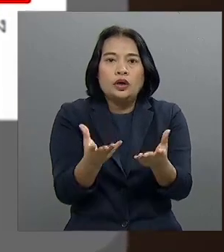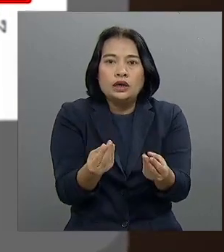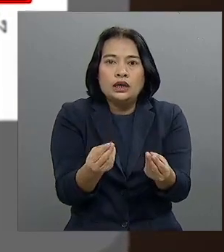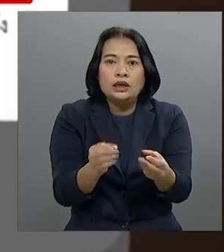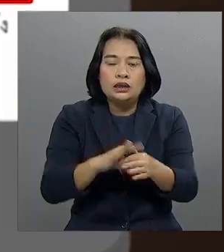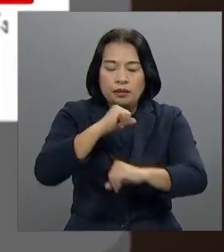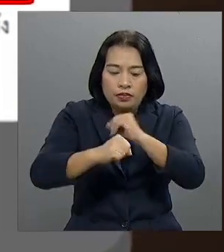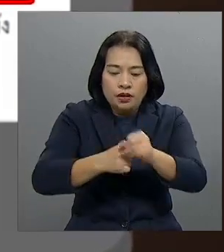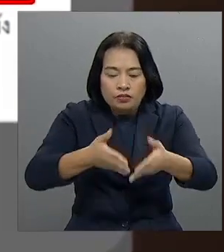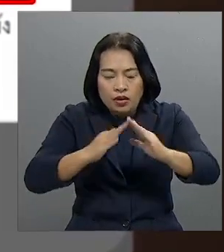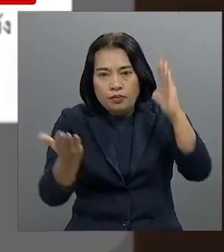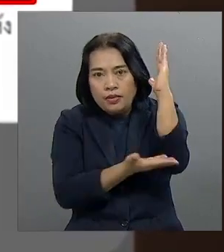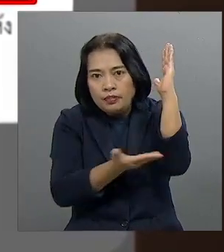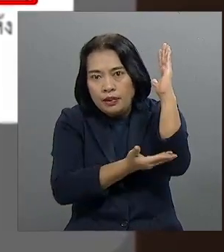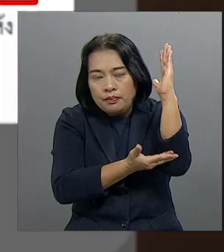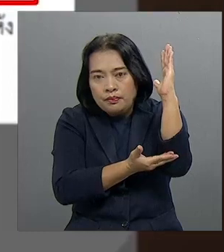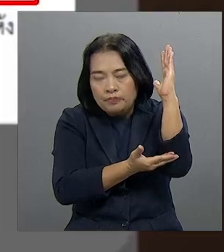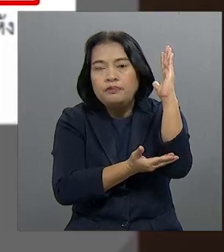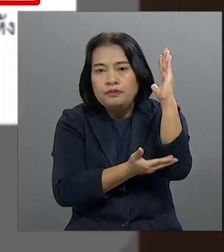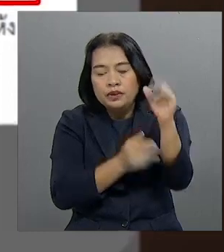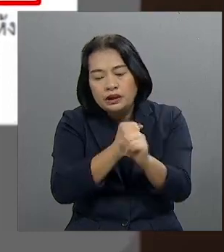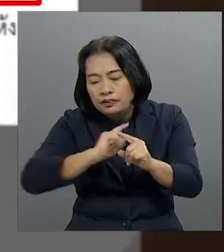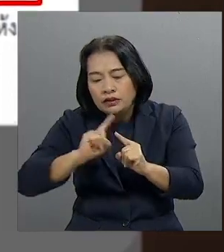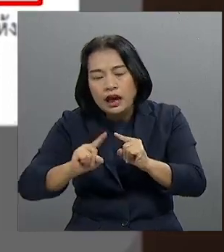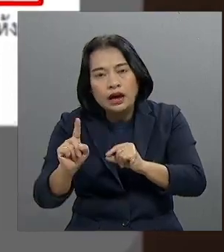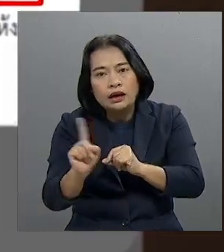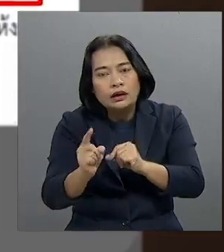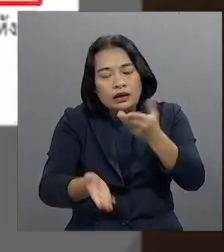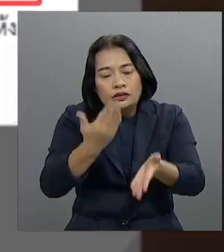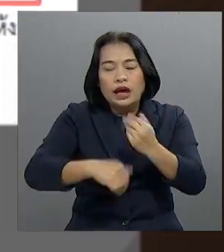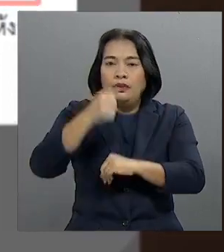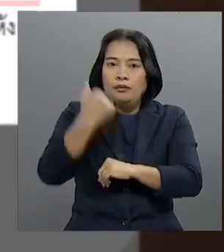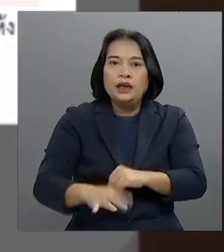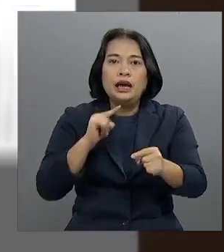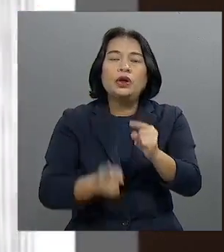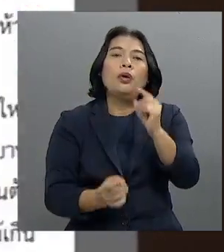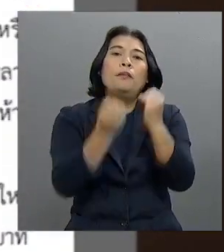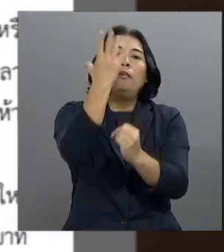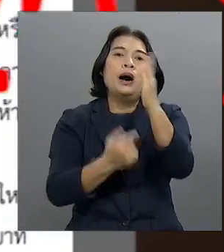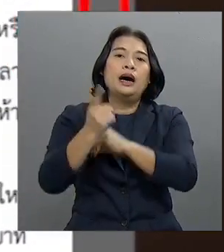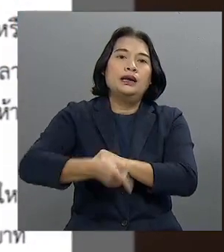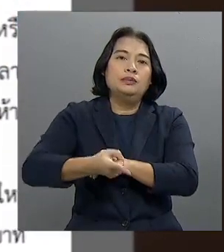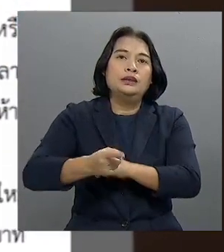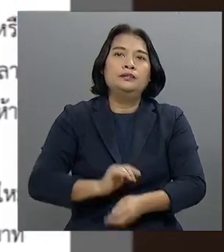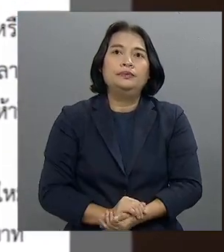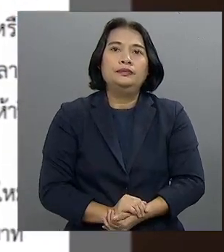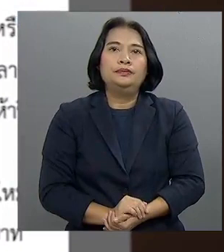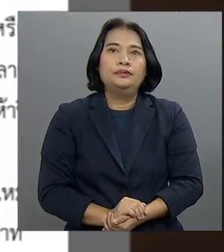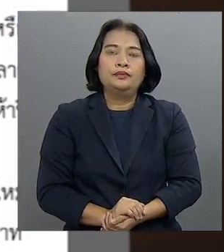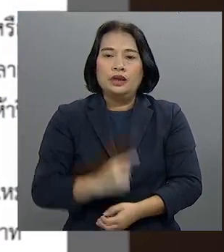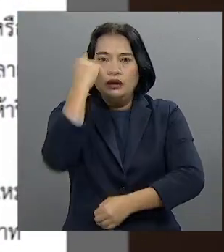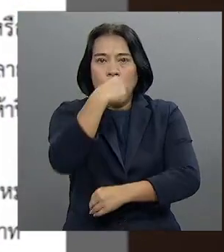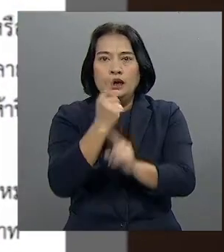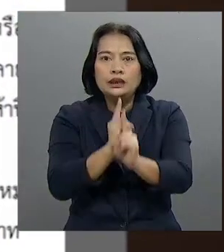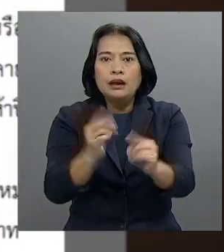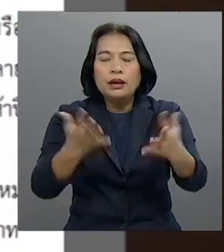วทาง เพาป่าหรอทำด้วยประการใดให้เสอมสภาพหรอเปลยนแปลงสภาพธรมชาติเดิมผู้ได้ฝาพื้น ต้องระวงโธด